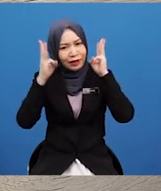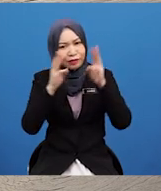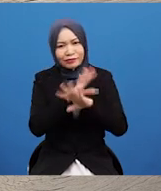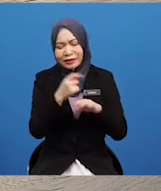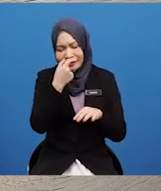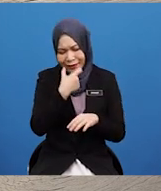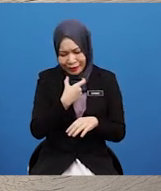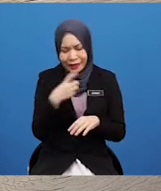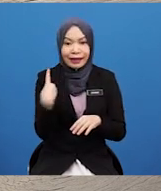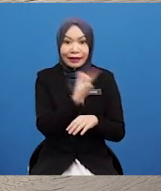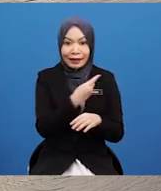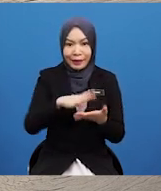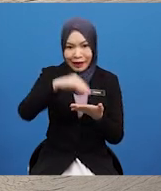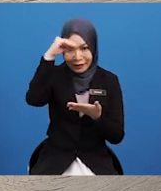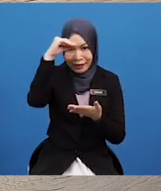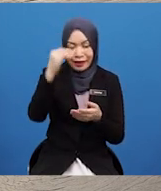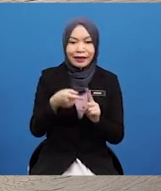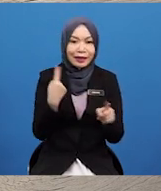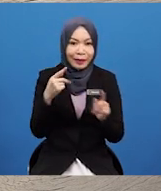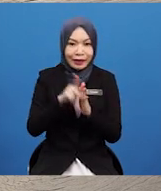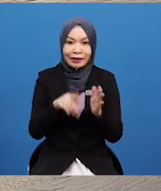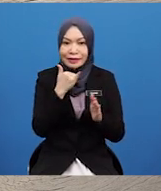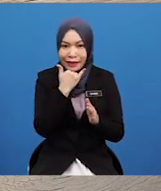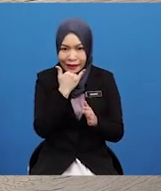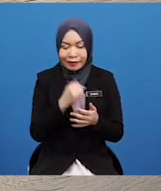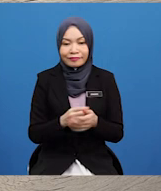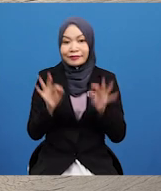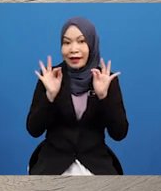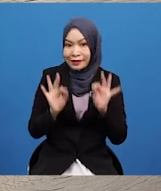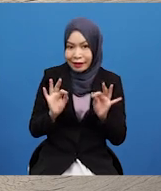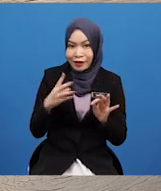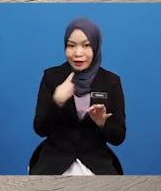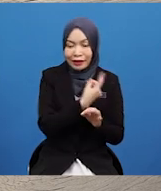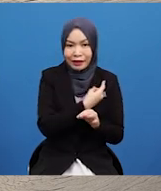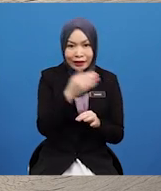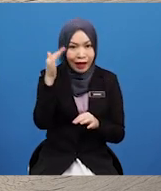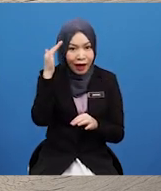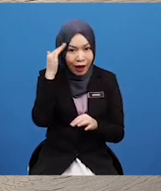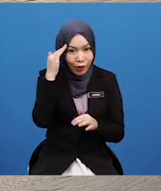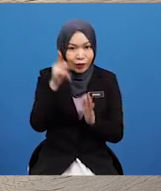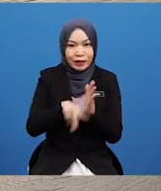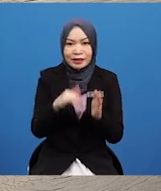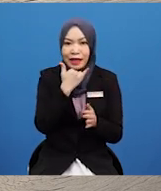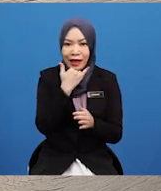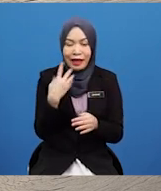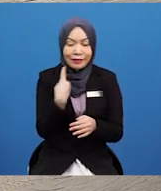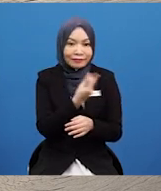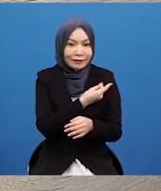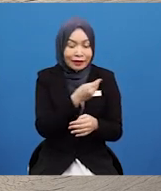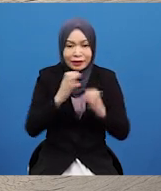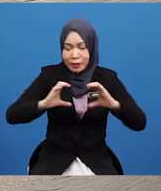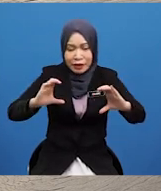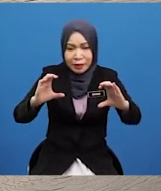jangan sedih. Kita belajar daripada kesilapan. Jika kita sedar akan kesilapan kita, cepat-cepat